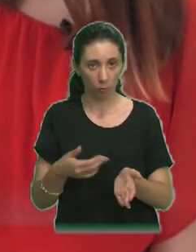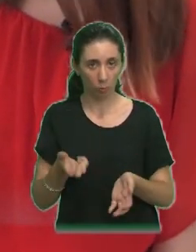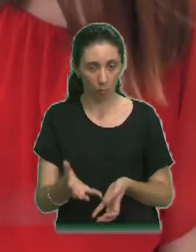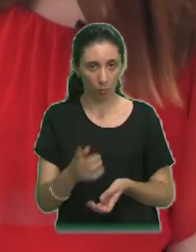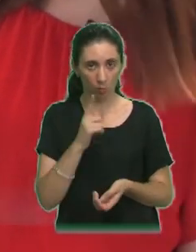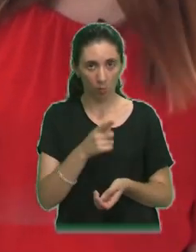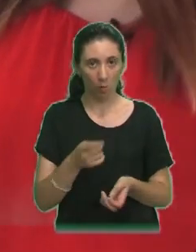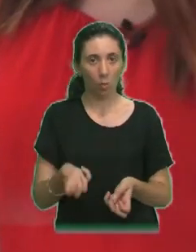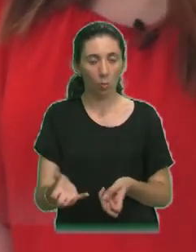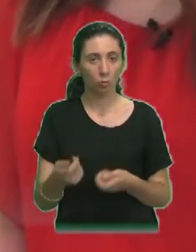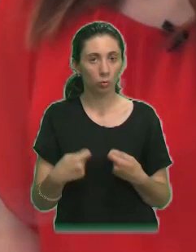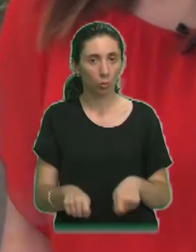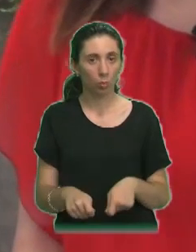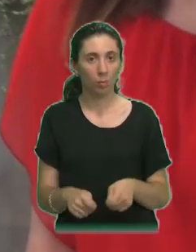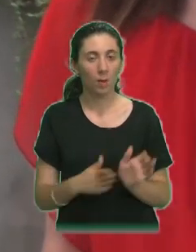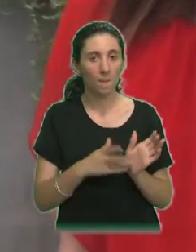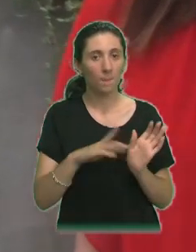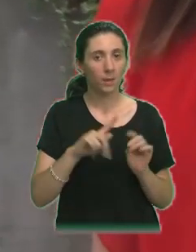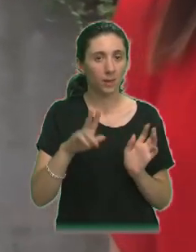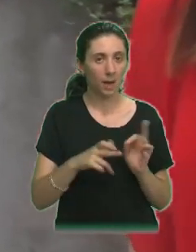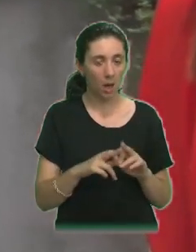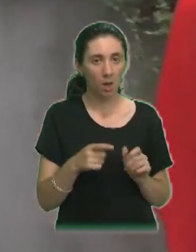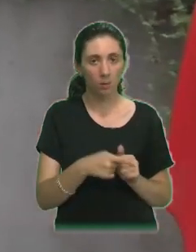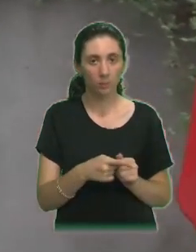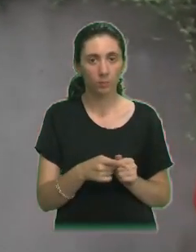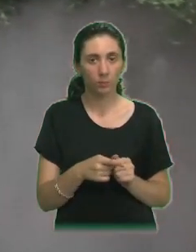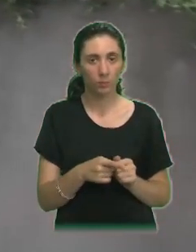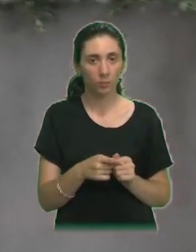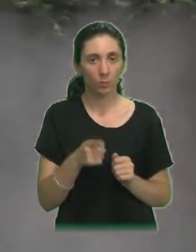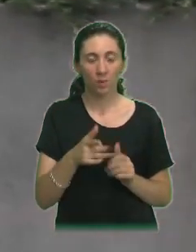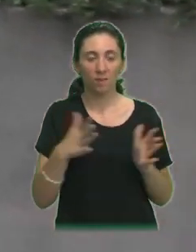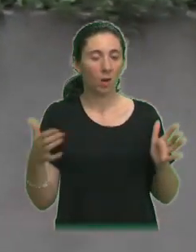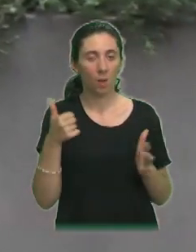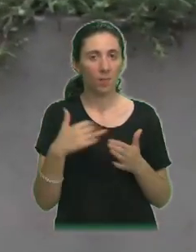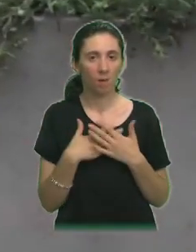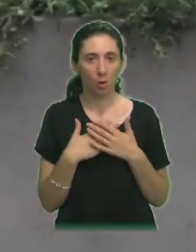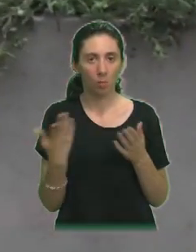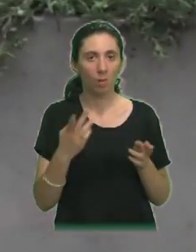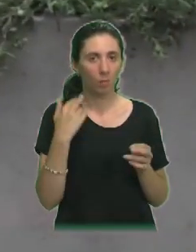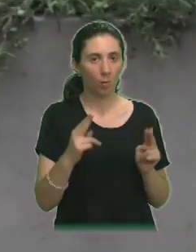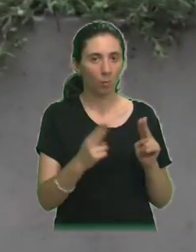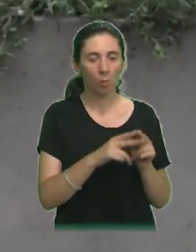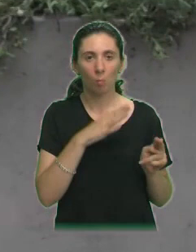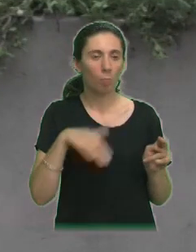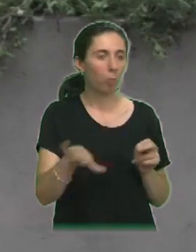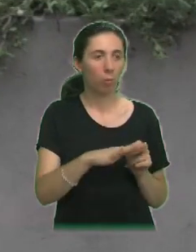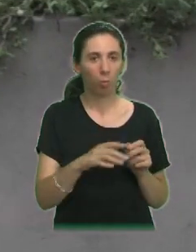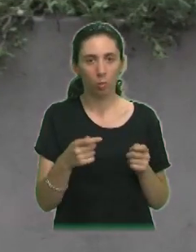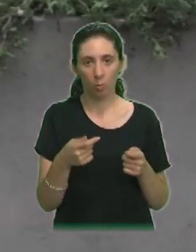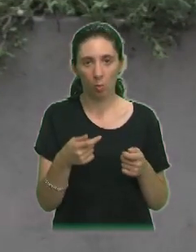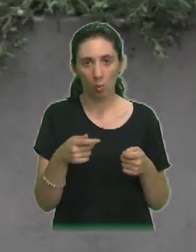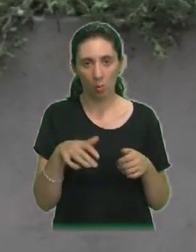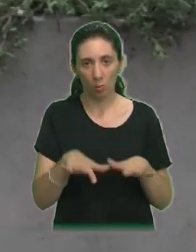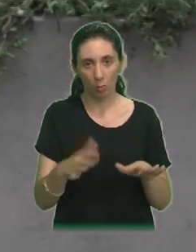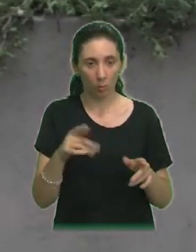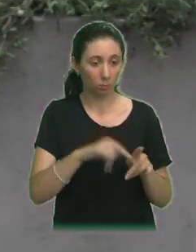Znači, 2011. sam počela kuglat u kugleškom klubu Mantinela. To je velika prva ljubav, tamo